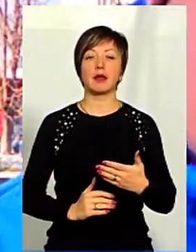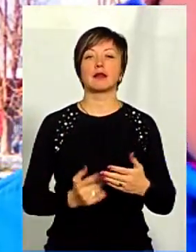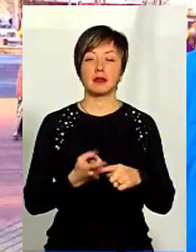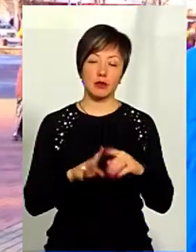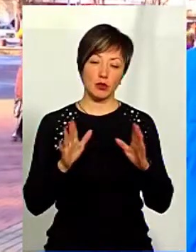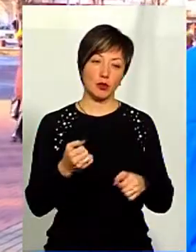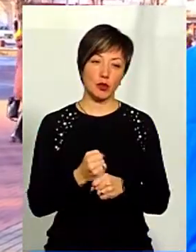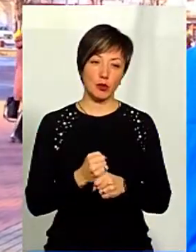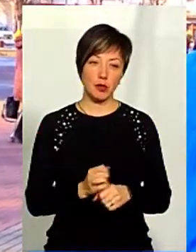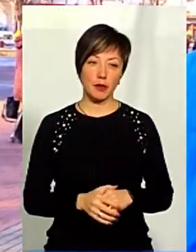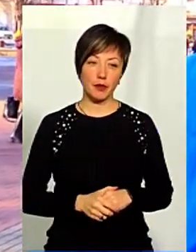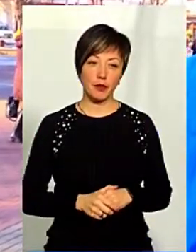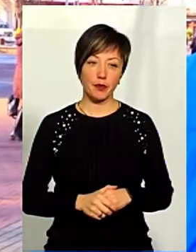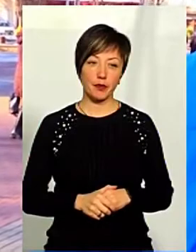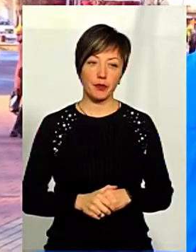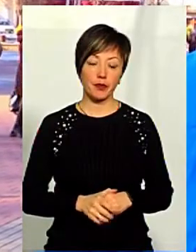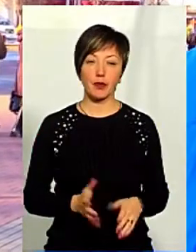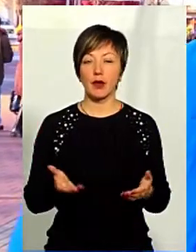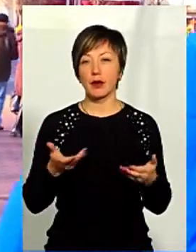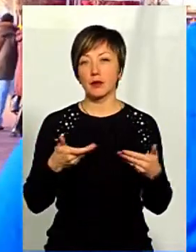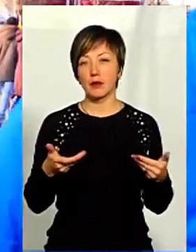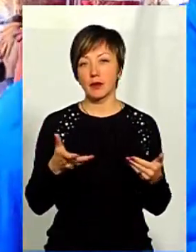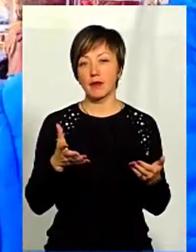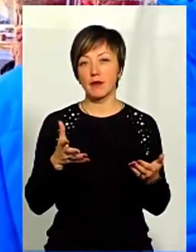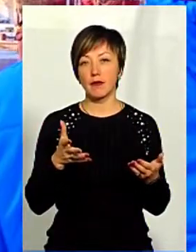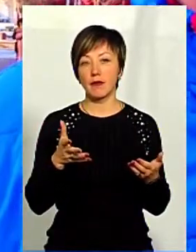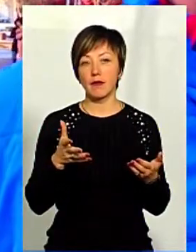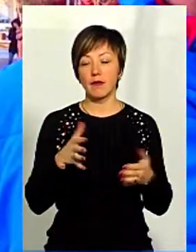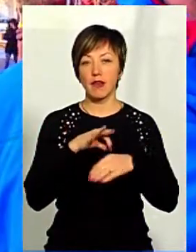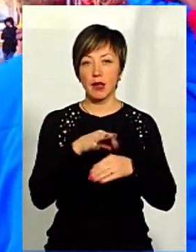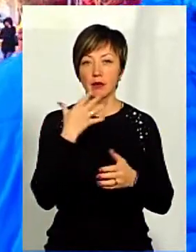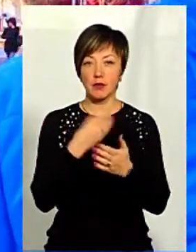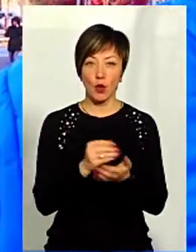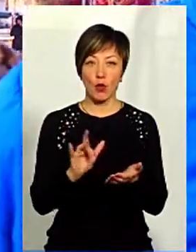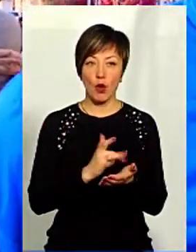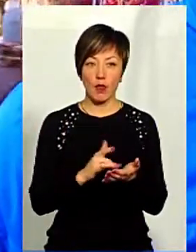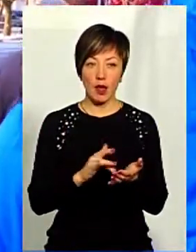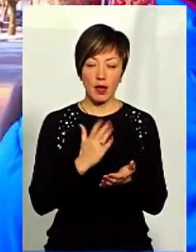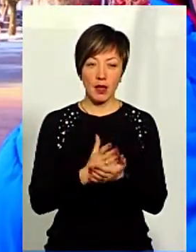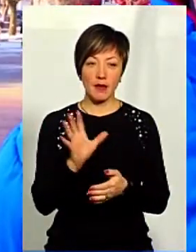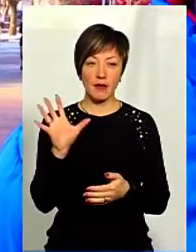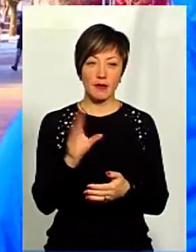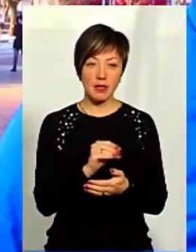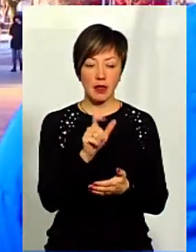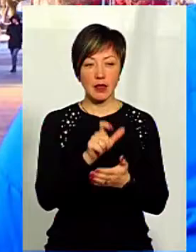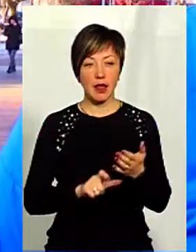будемо робити. Ми ведемо, скажімо так, свою бухгалтерію, де в нас є всі